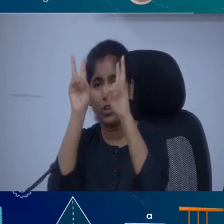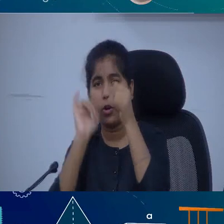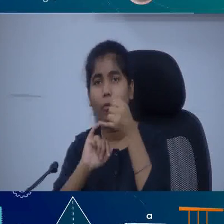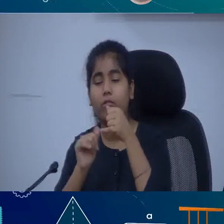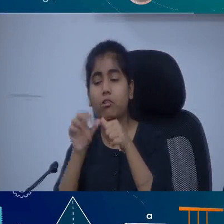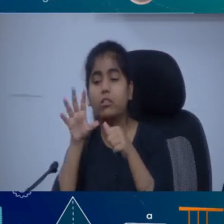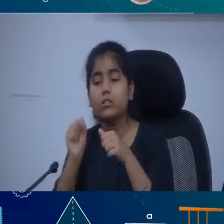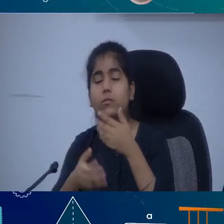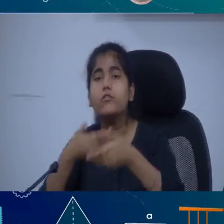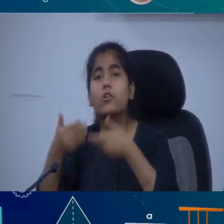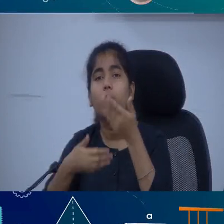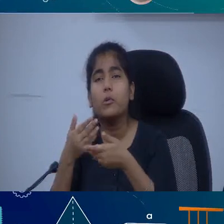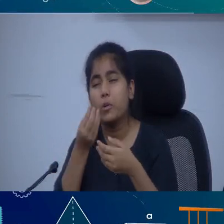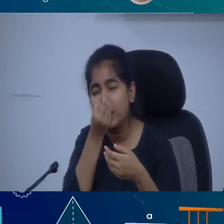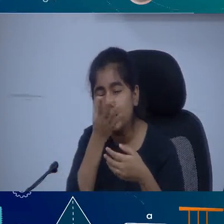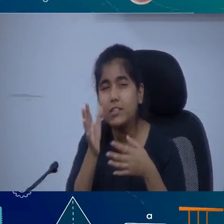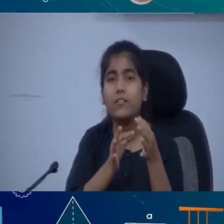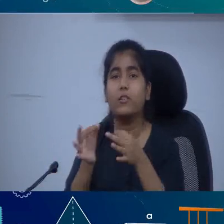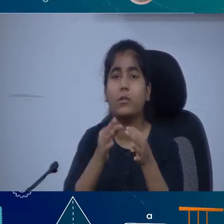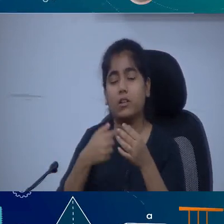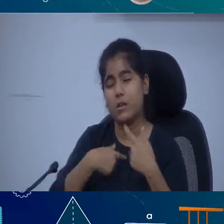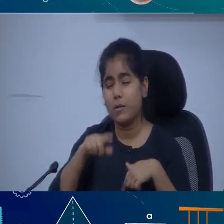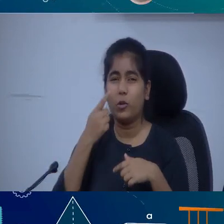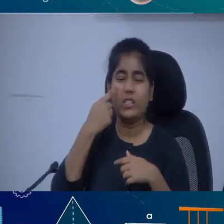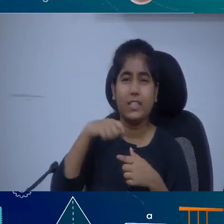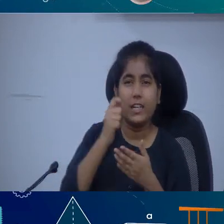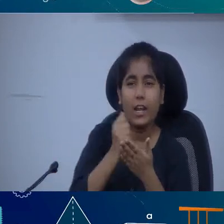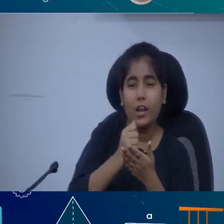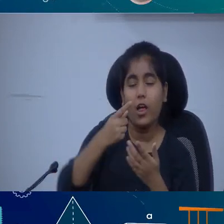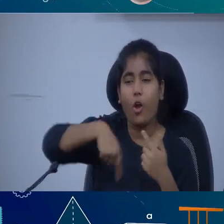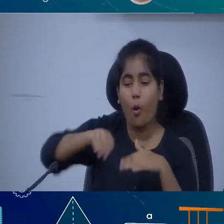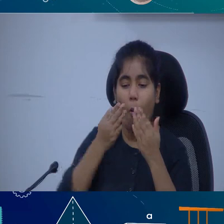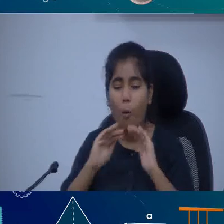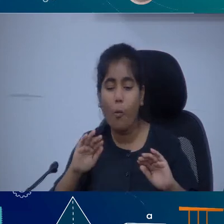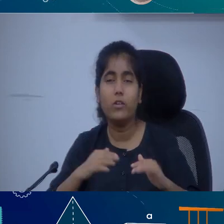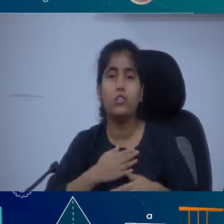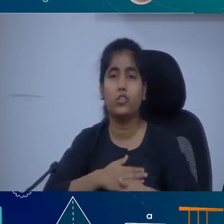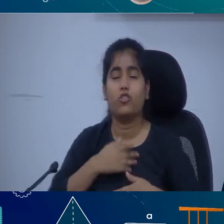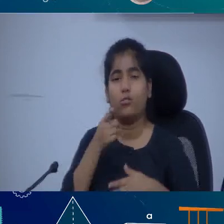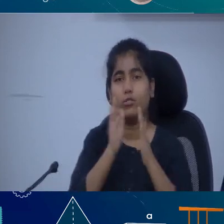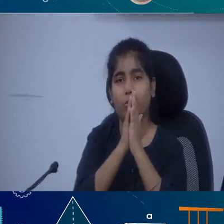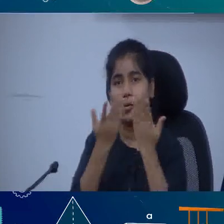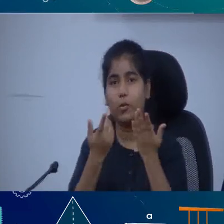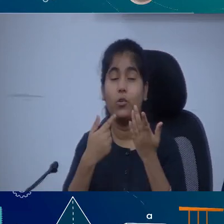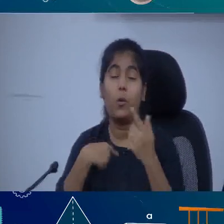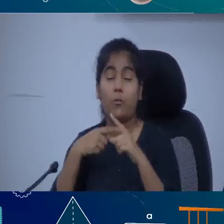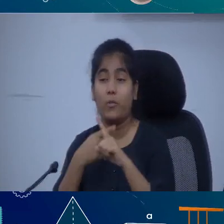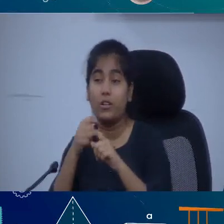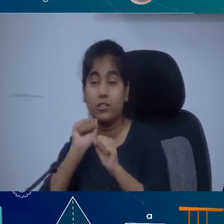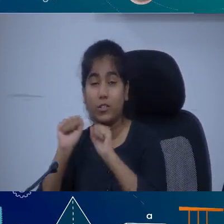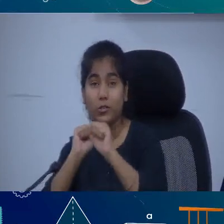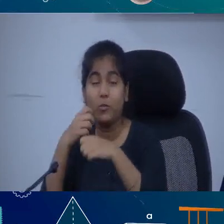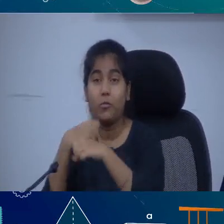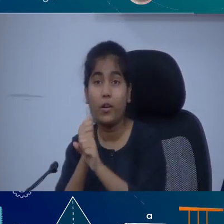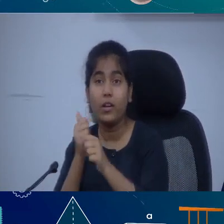हु आर हियरिंग इम्पेयर्ड एंड फॉर टीचिंग अ सब्जेक्ट लाइक एक्सेसिबिलिटी एक बहुत ही सरल तरीके से एंड फन वे में, ये हमारी